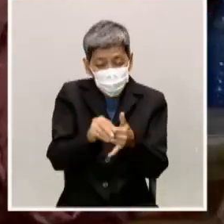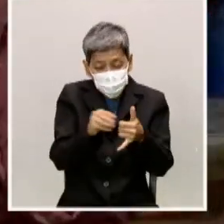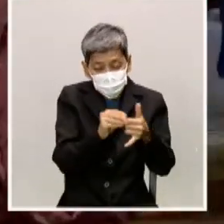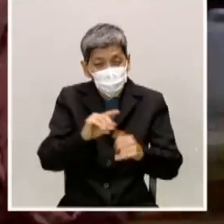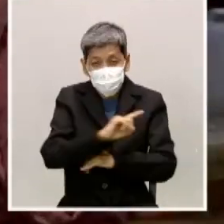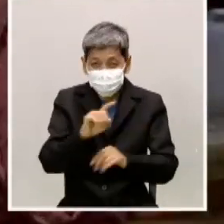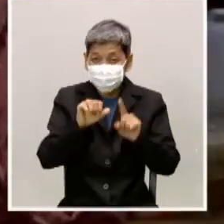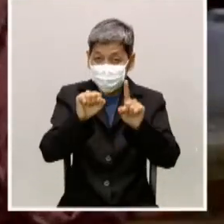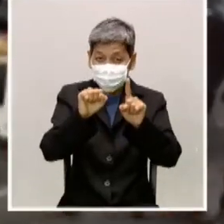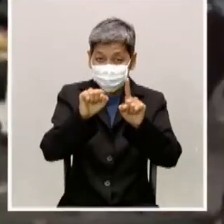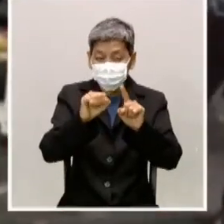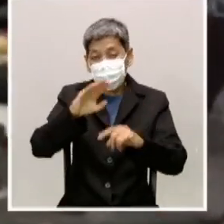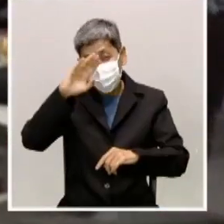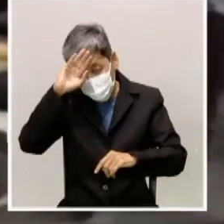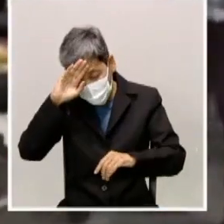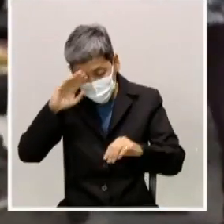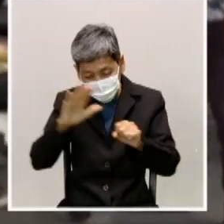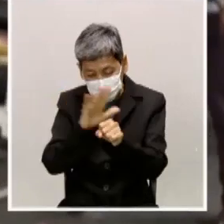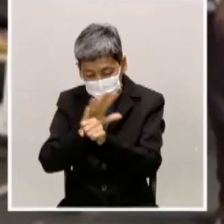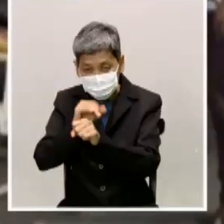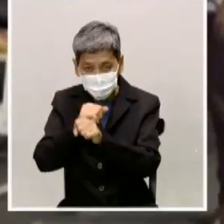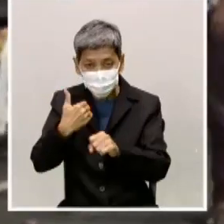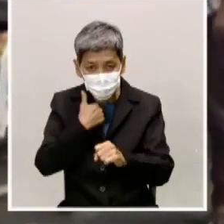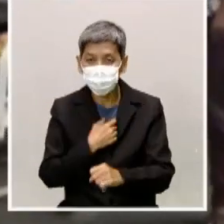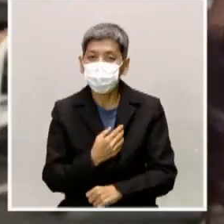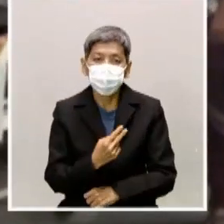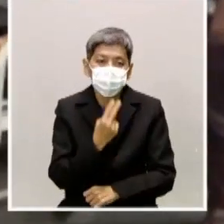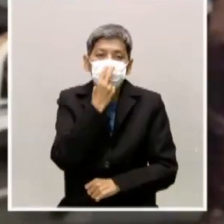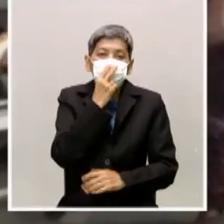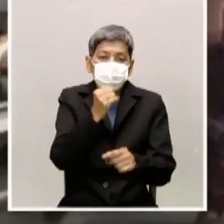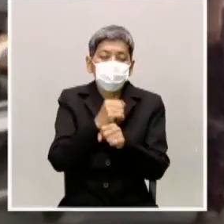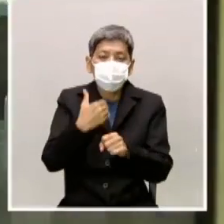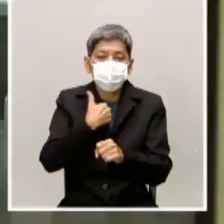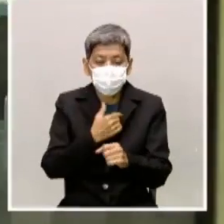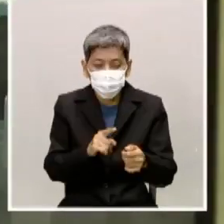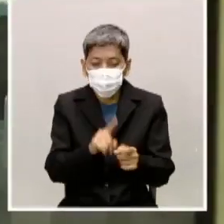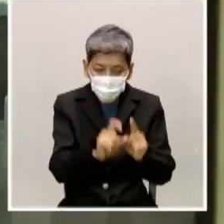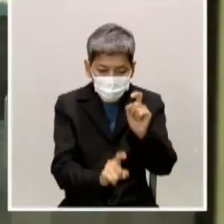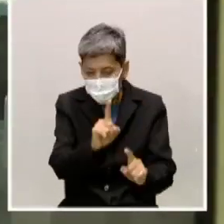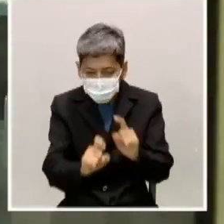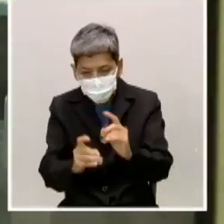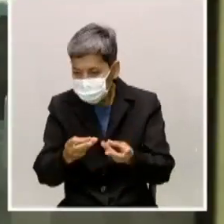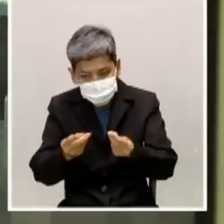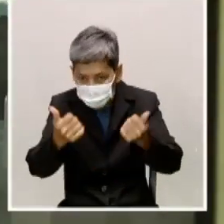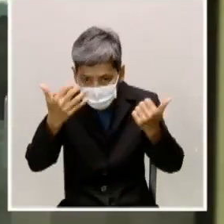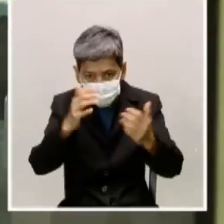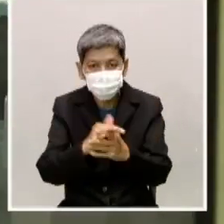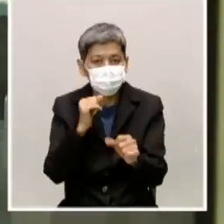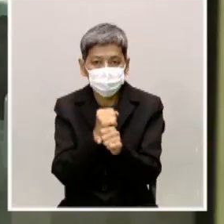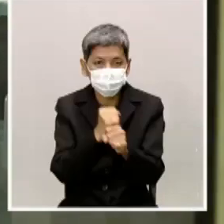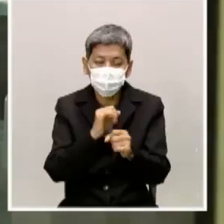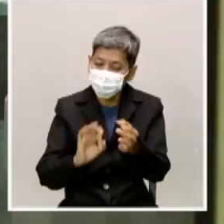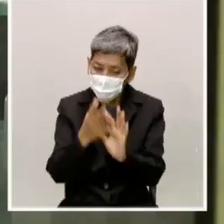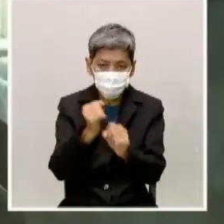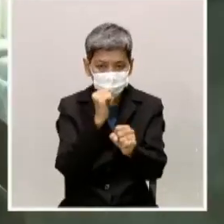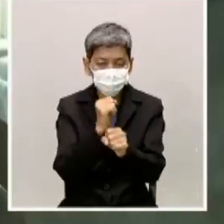วันหลายแสนคนผู้ป่วยล้นโรงพยาบาลขาดแคลนออกซิเจนแม้แต่เตาเผาศพก็เผาศพจนหลอมละลายไปเลยนะคะทำงานตลอดเวล